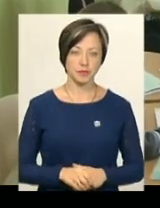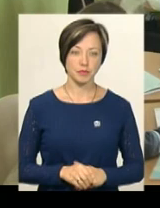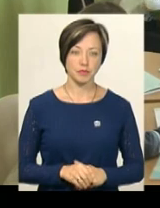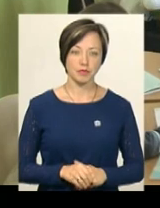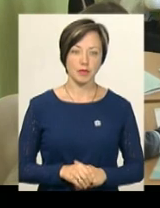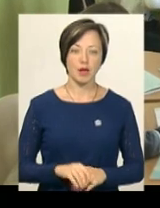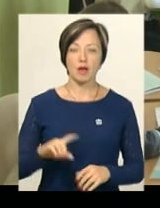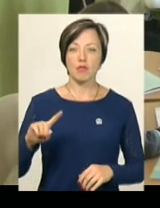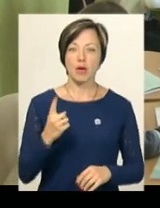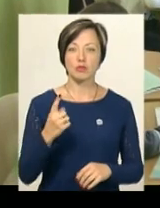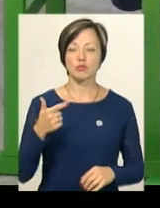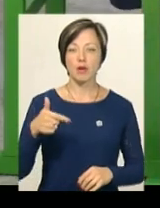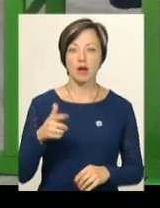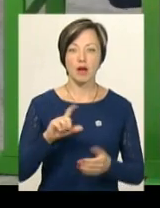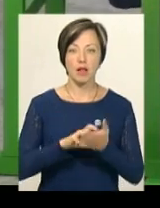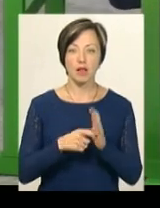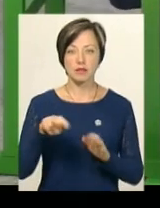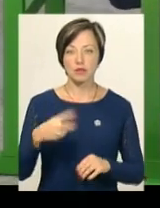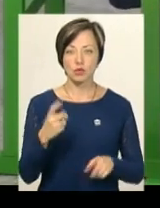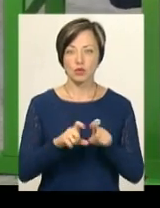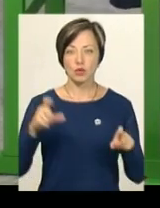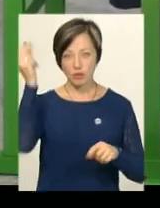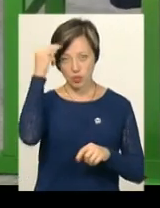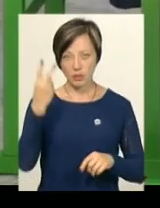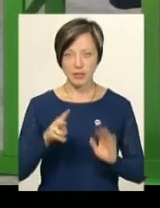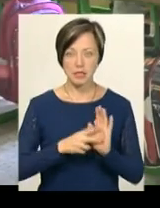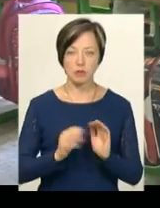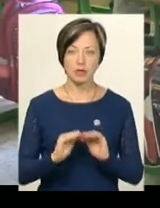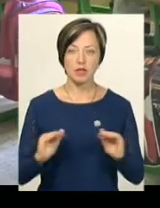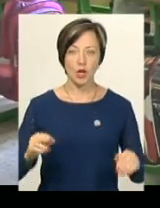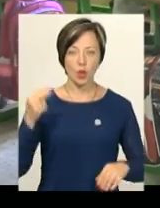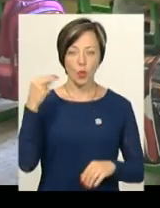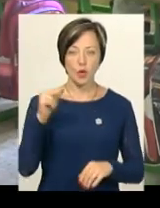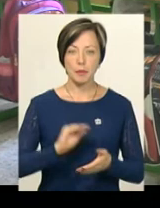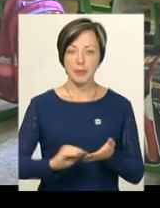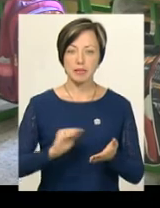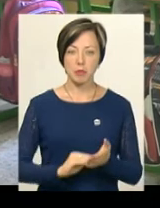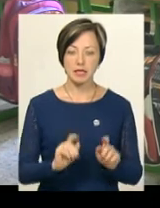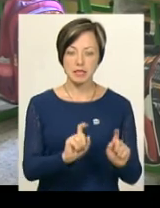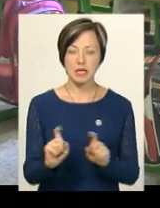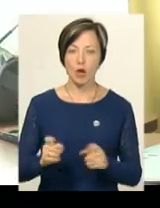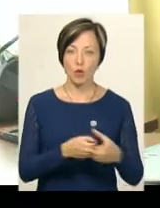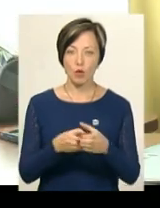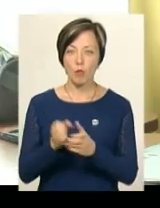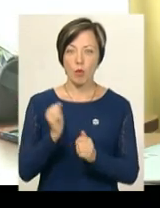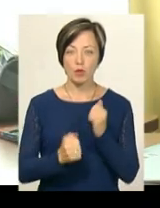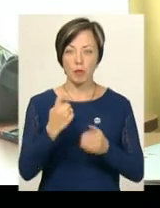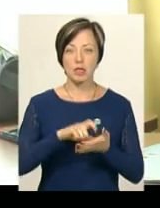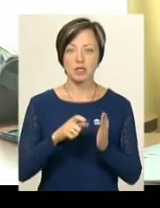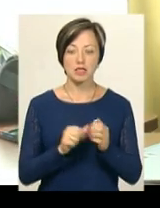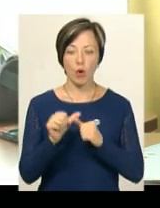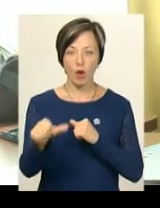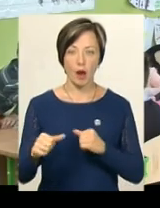У першому гей-класі 22-ї школи навчаються 27 учнів. На уроці письма сидять групами, кожен першокласник за